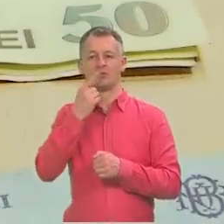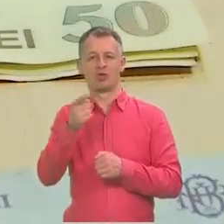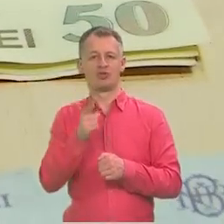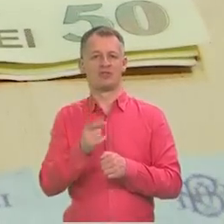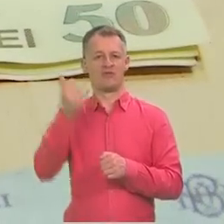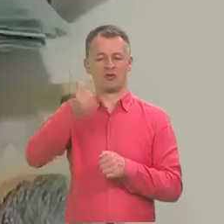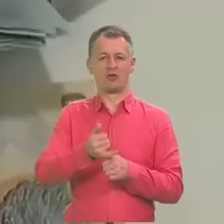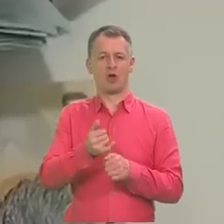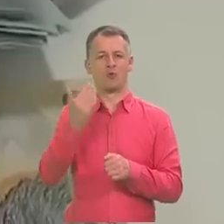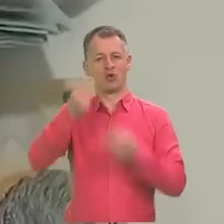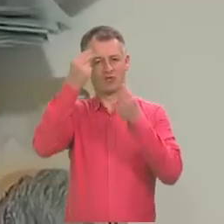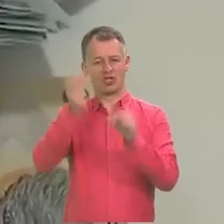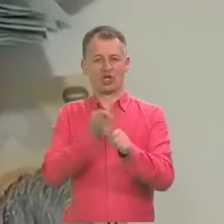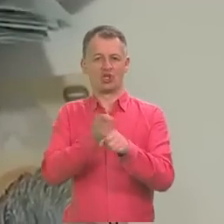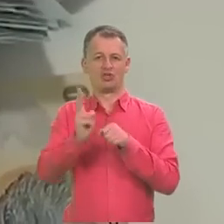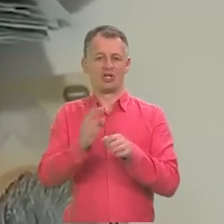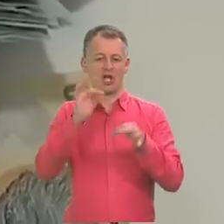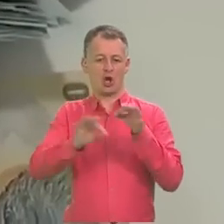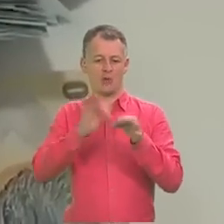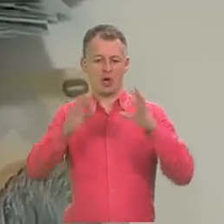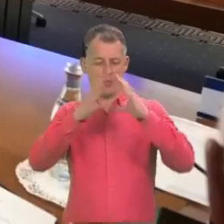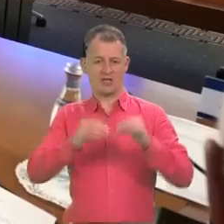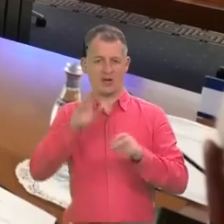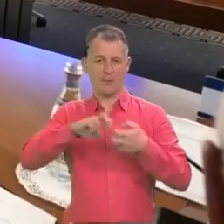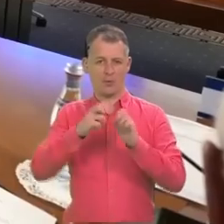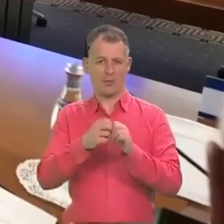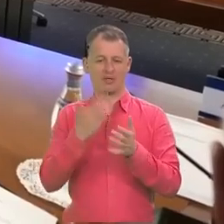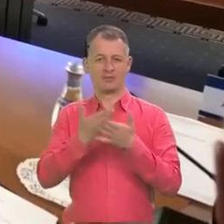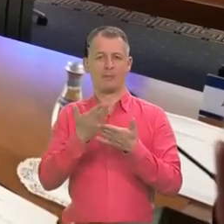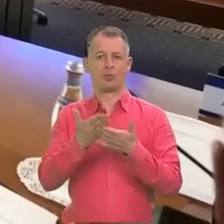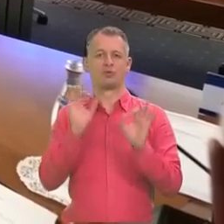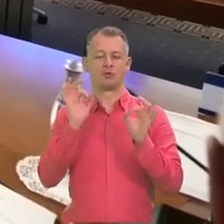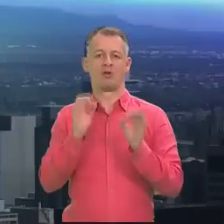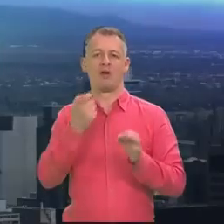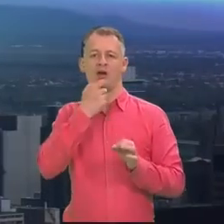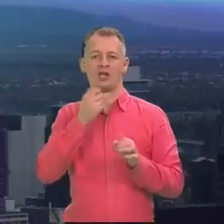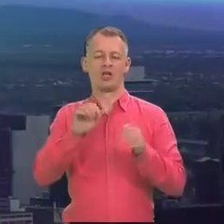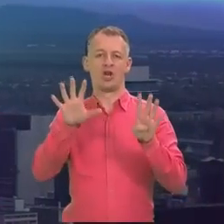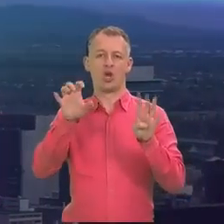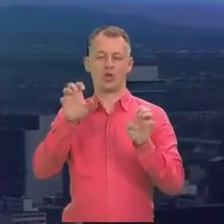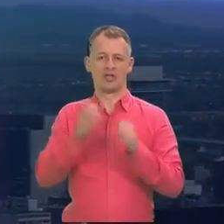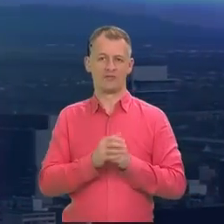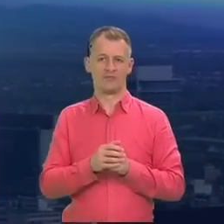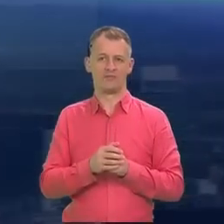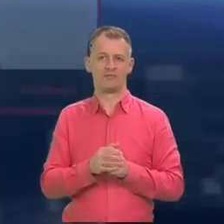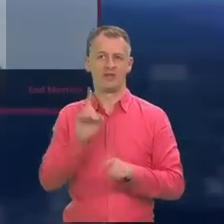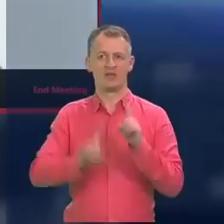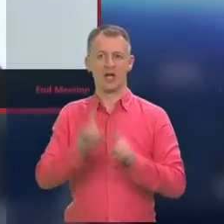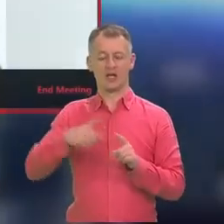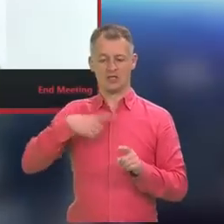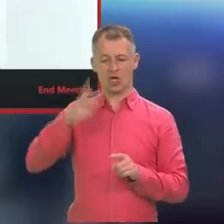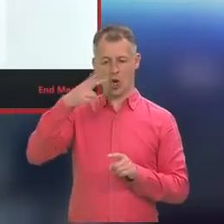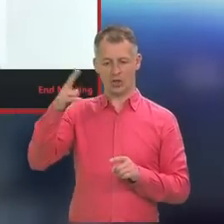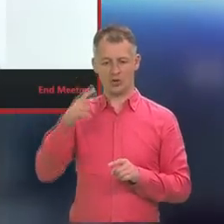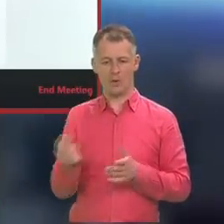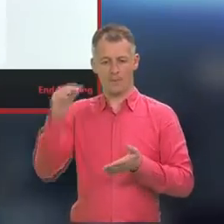prognozate greșit. În plus, economia românească se confruntă cu o problemă specifică anilor 90, explozia arieratelor. Dacă sunt în continuare